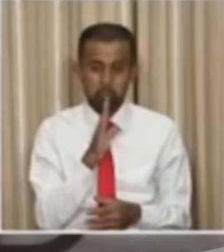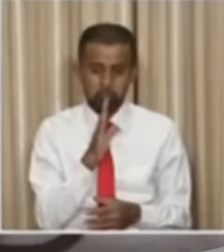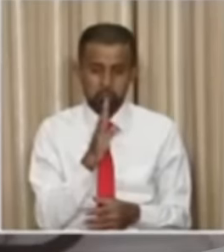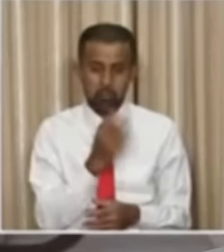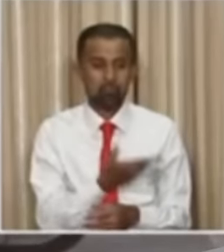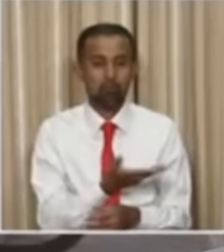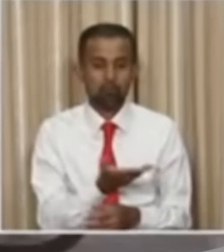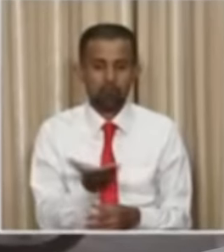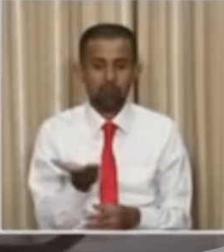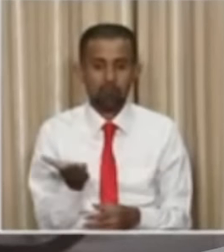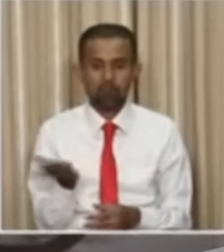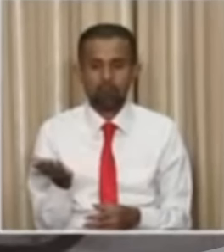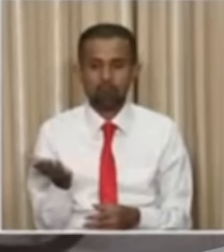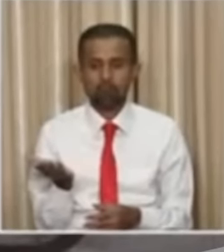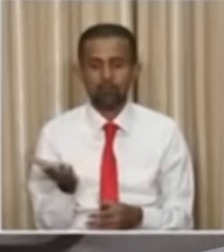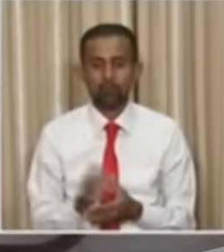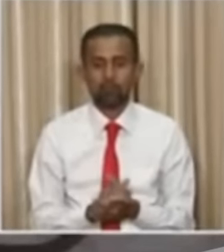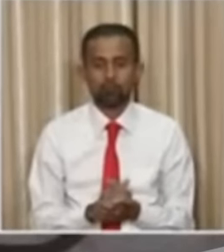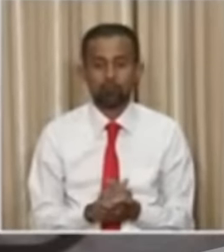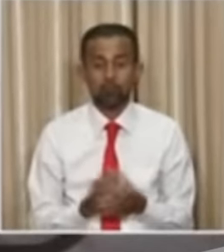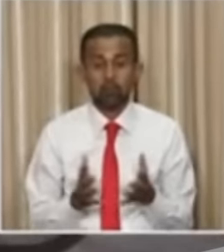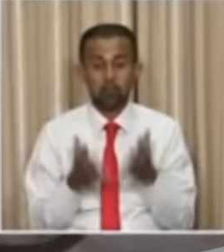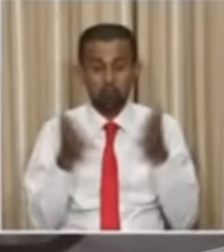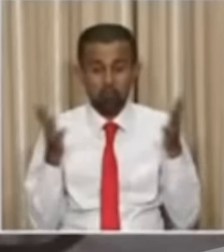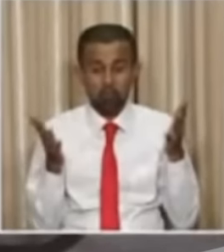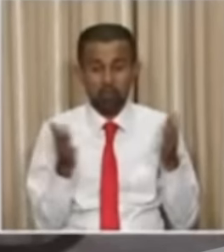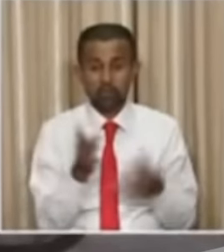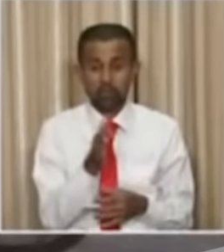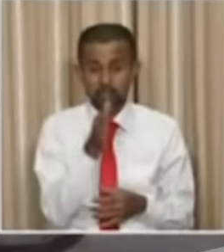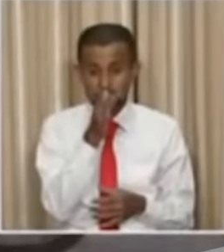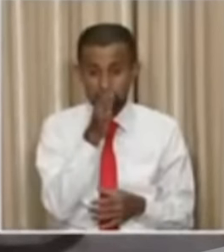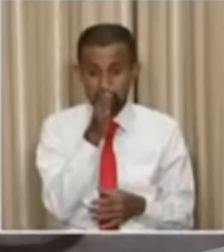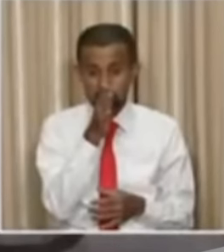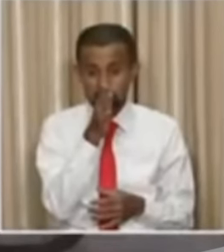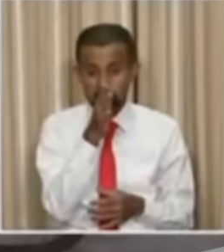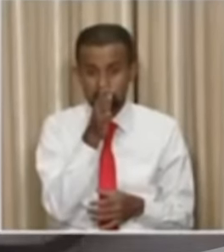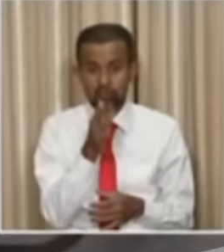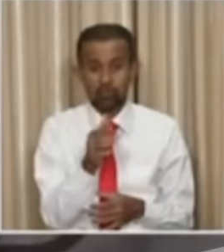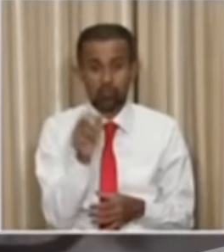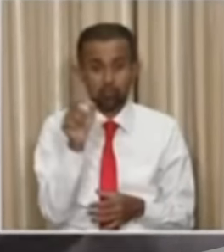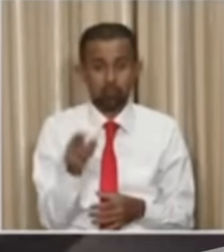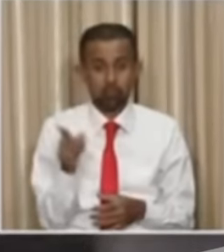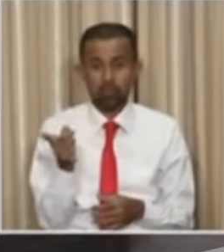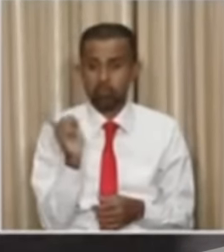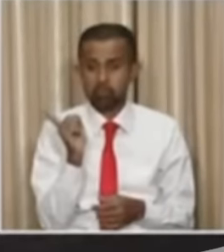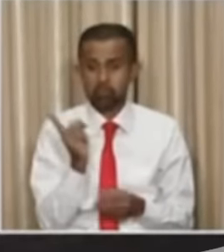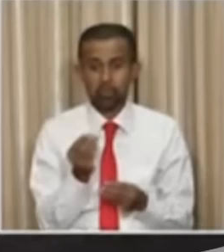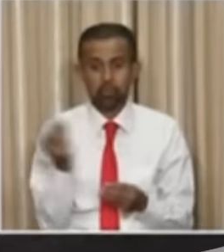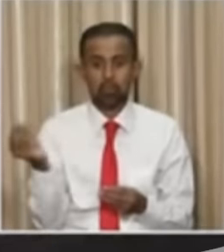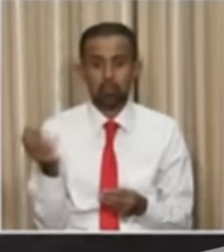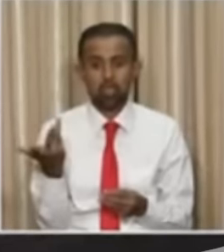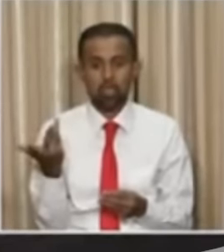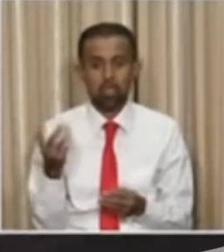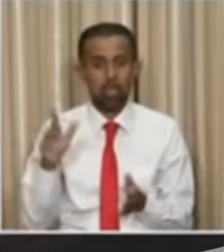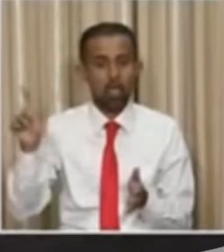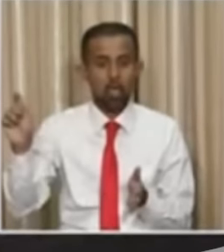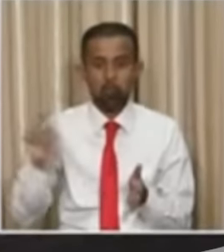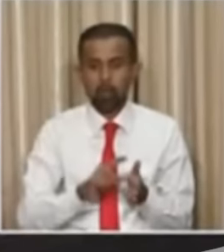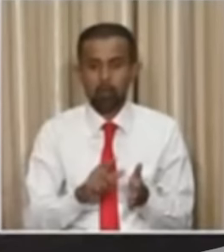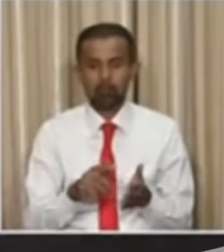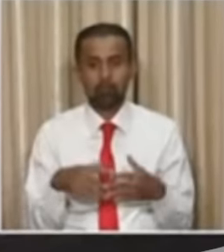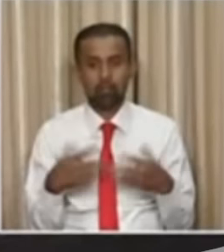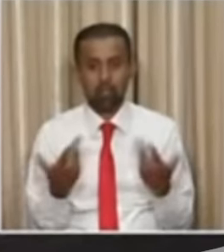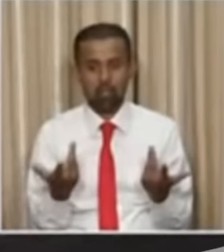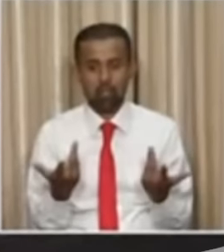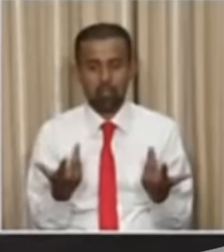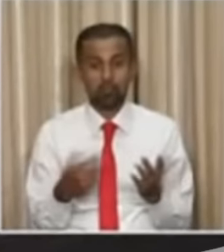අද ගෙවන්නේ. ඒ මහා පරිමාණ සීනිබදු වංචාවේ වංචාකරුවන්ට දඬුවම් දුන්නෙත් නැහැ, ඒව අය කරගත්තෙත් නැහැ.